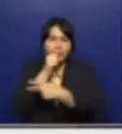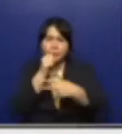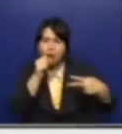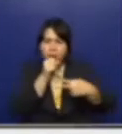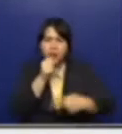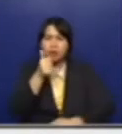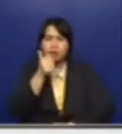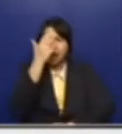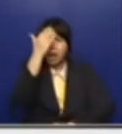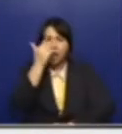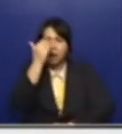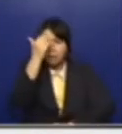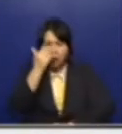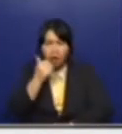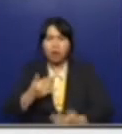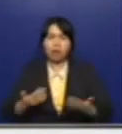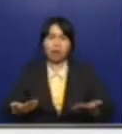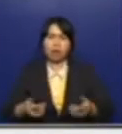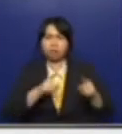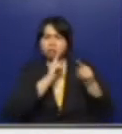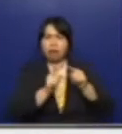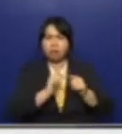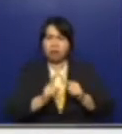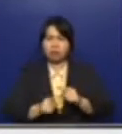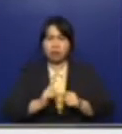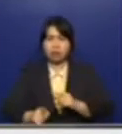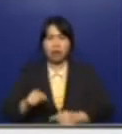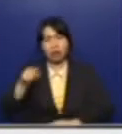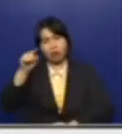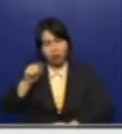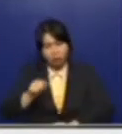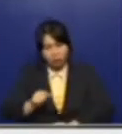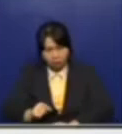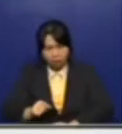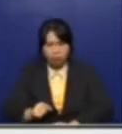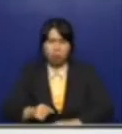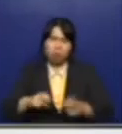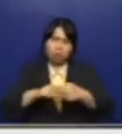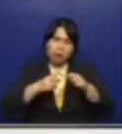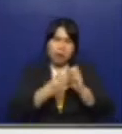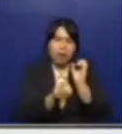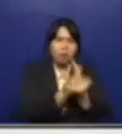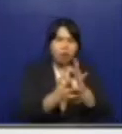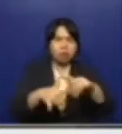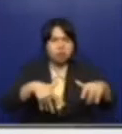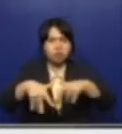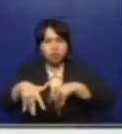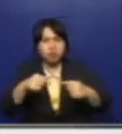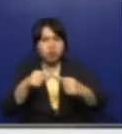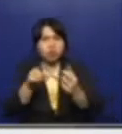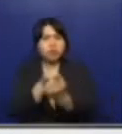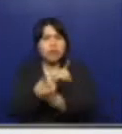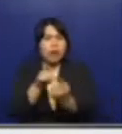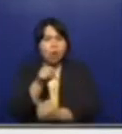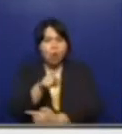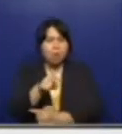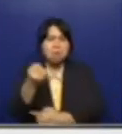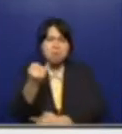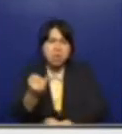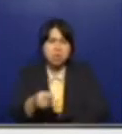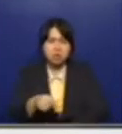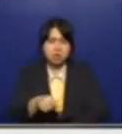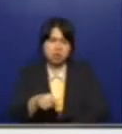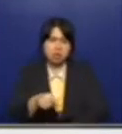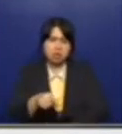หรือมีอื่นๆอีกที่สามารถซ้ำเติมชาวบ้านได้ในด้านสังคม